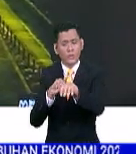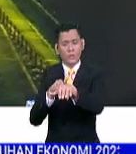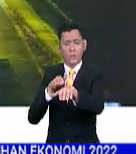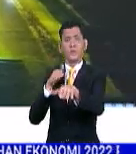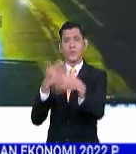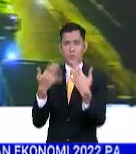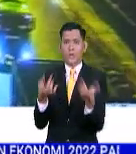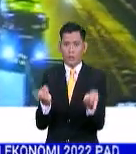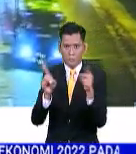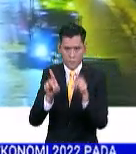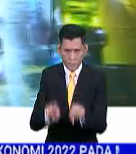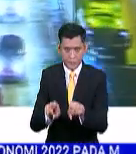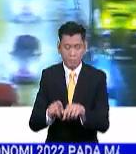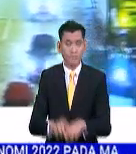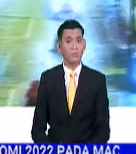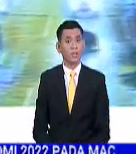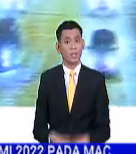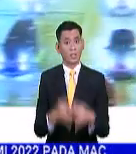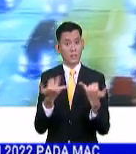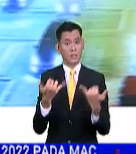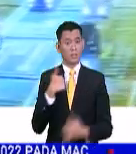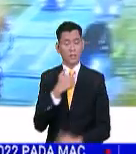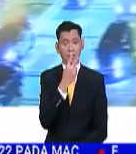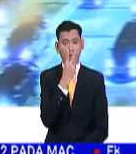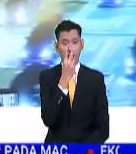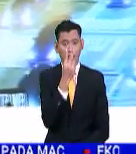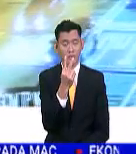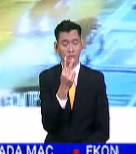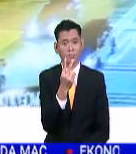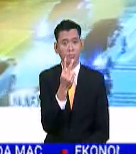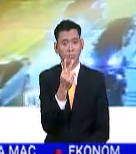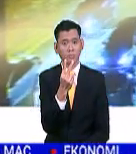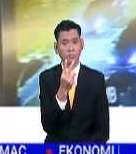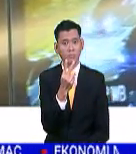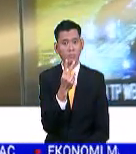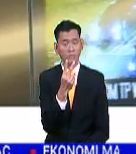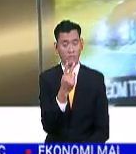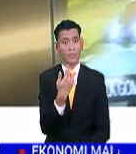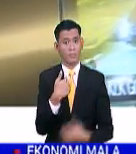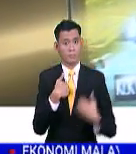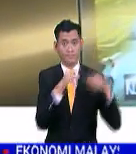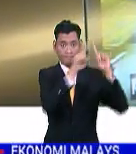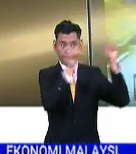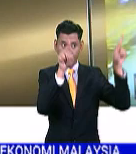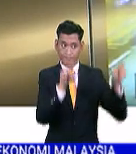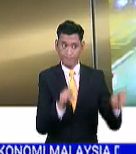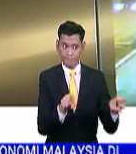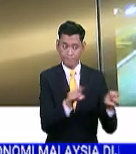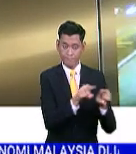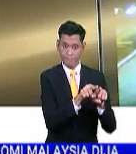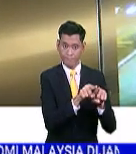Juga kita ikuti juga terus saja ke paparan skrin yang seterusnya di